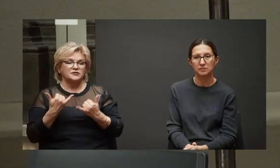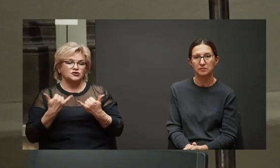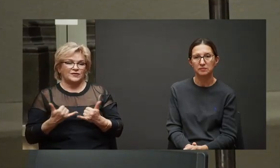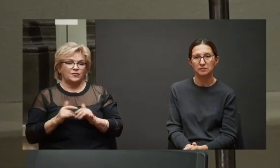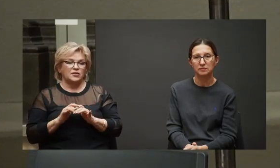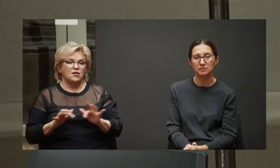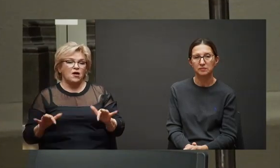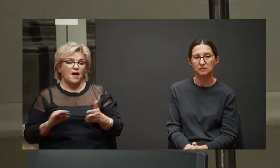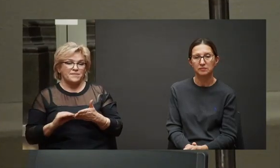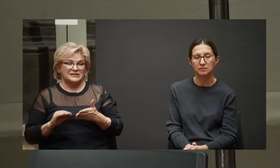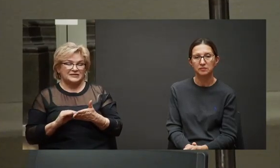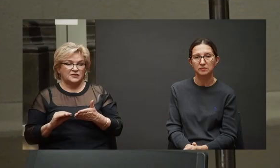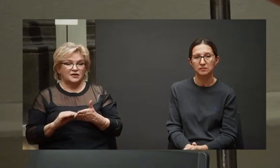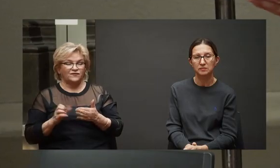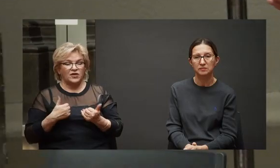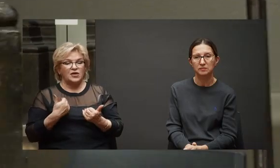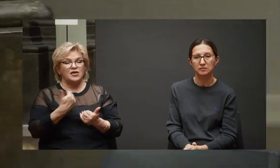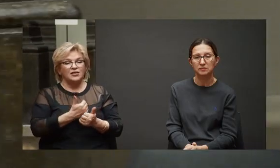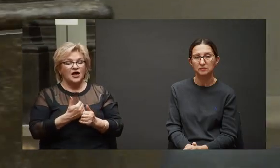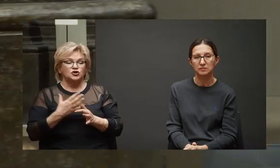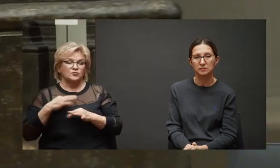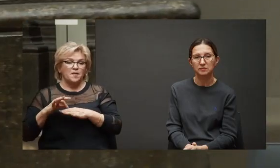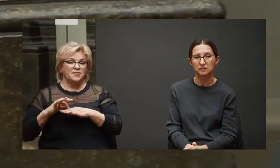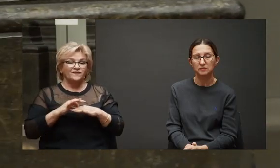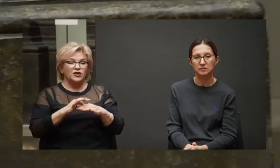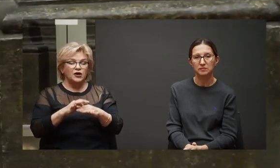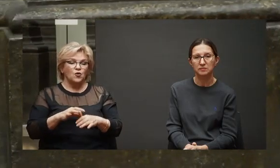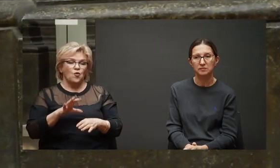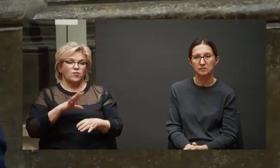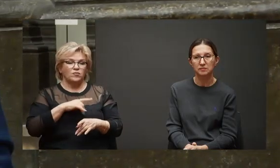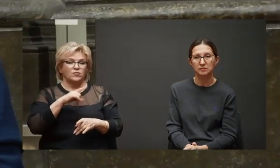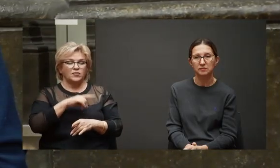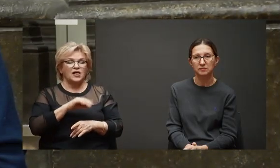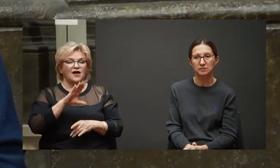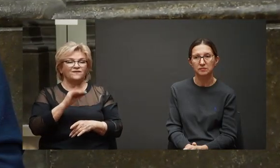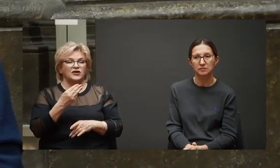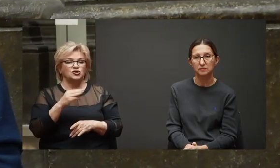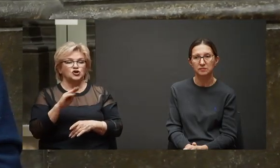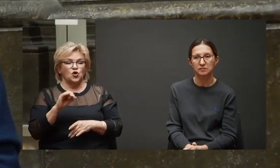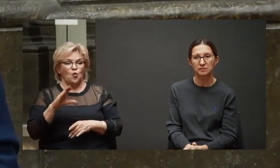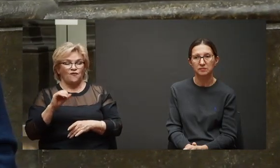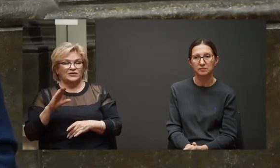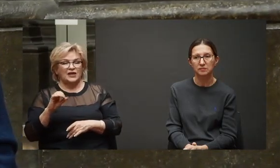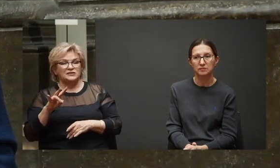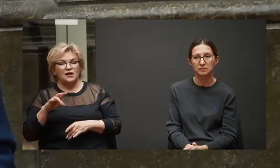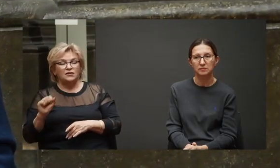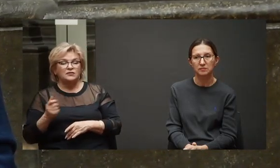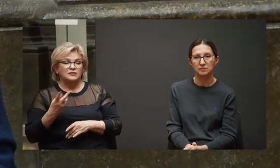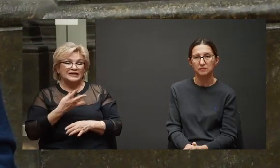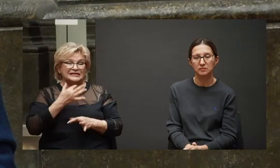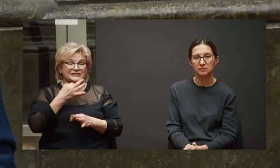современных. И вот нашим проводником являлась Диана Вишнева. И надо